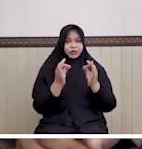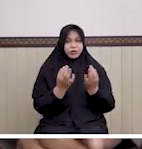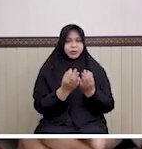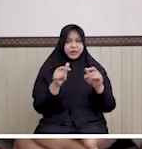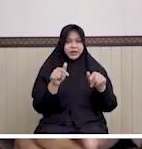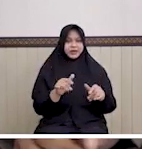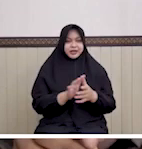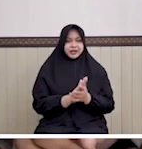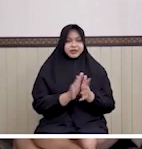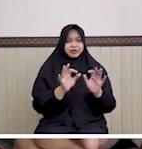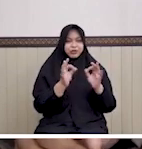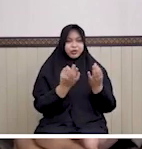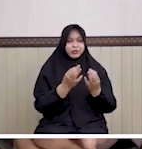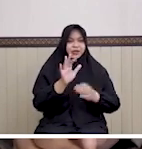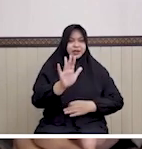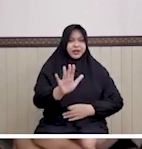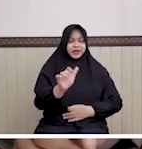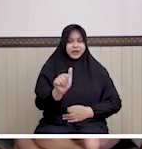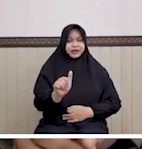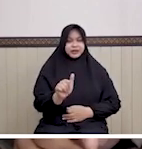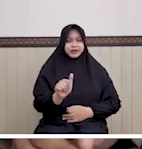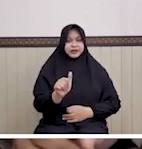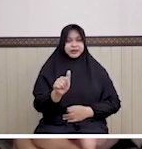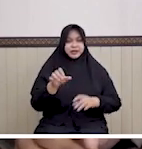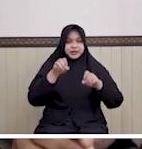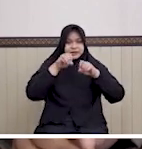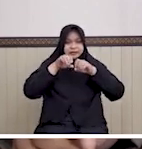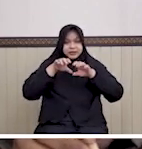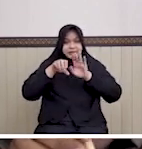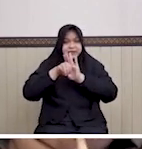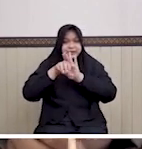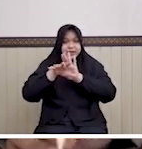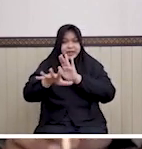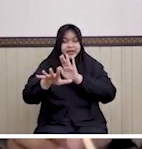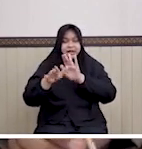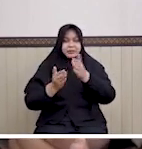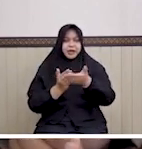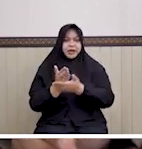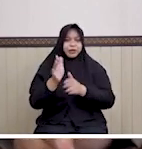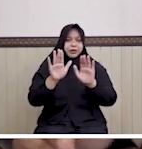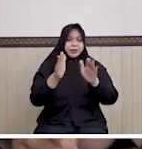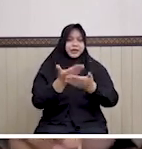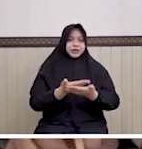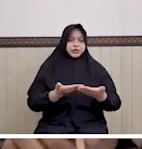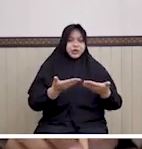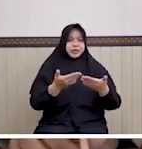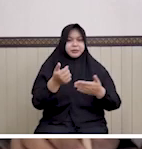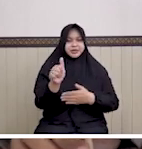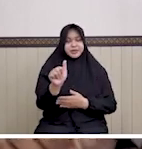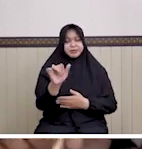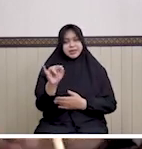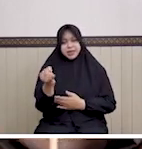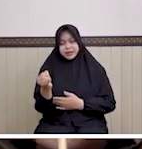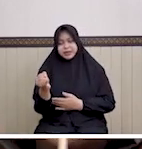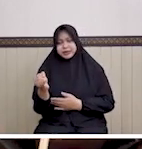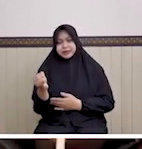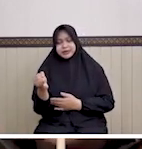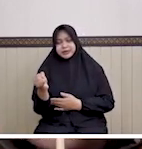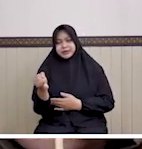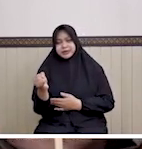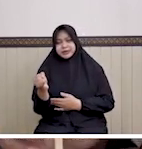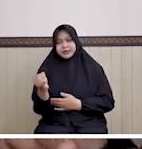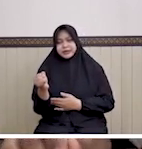ini forum ini nanti karena disiarkan melalui medsos ya ini ini bisa menjadi